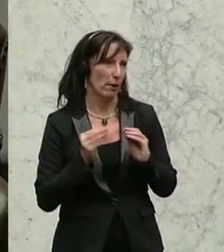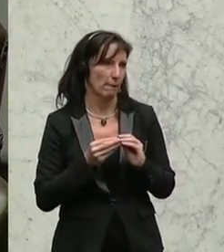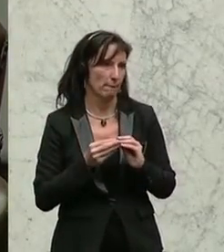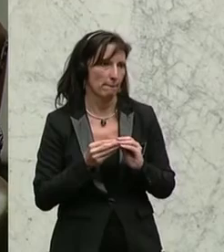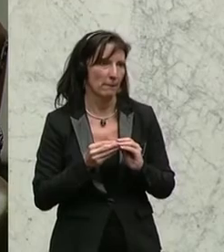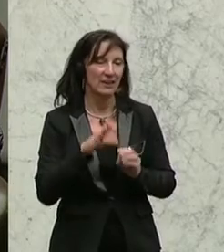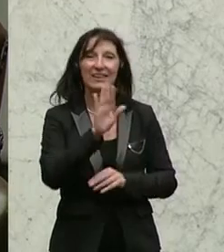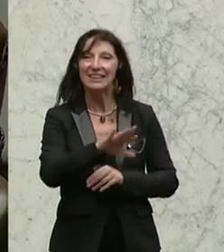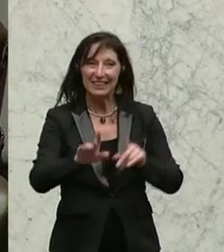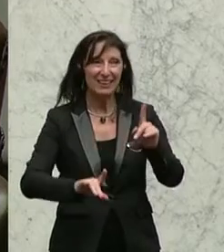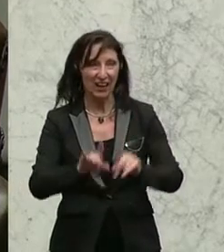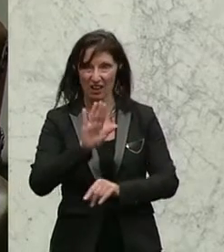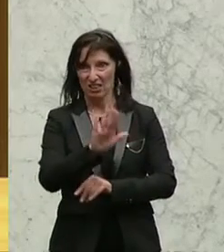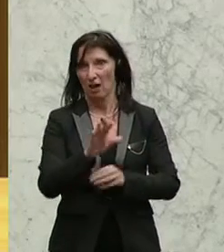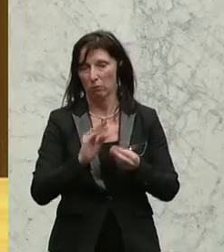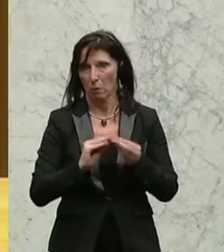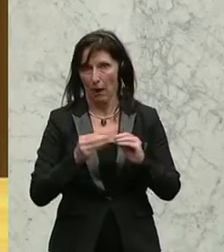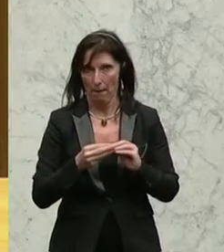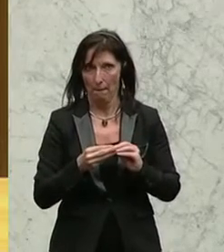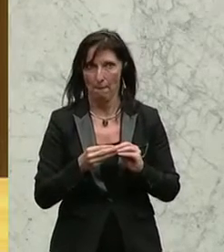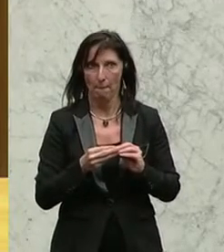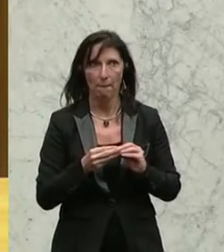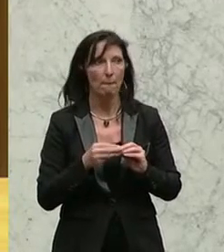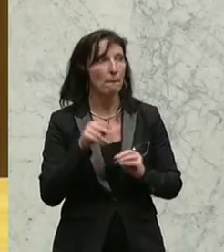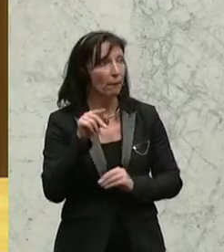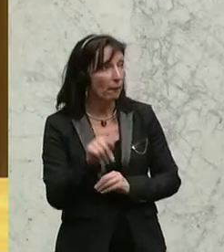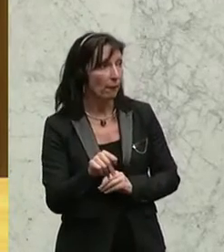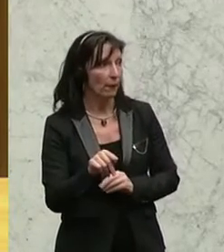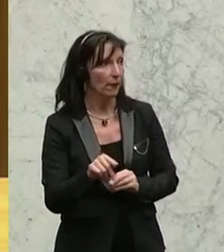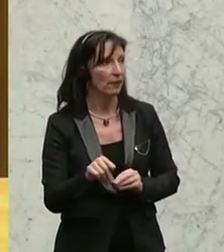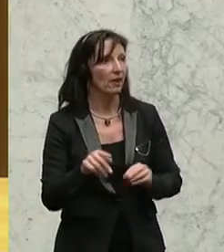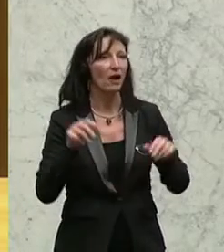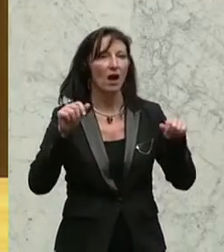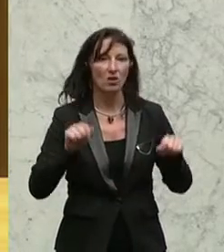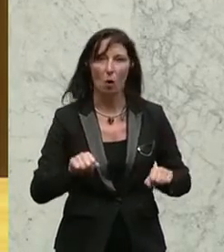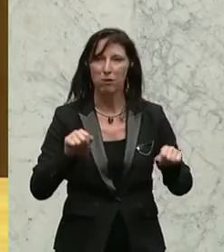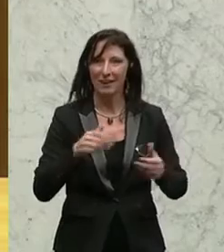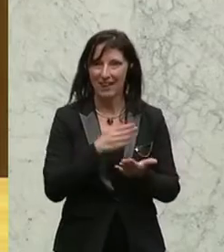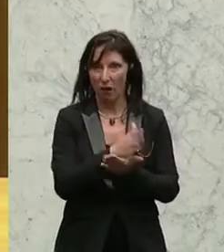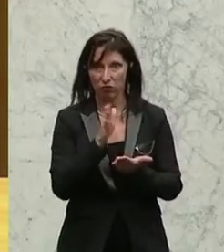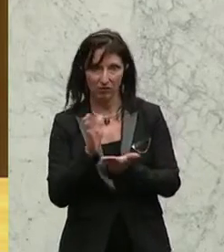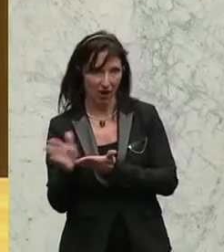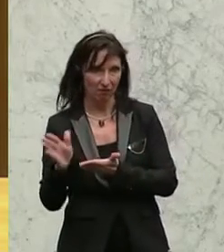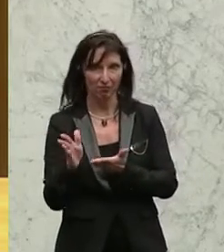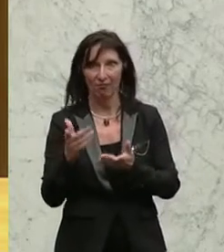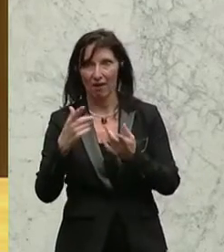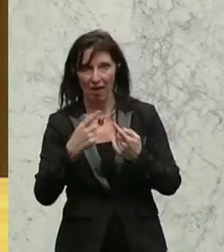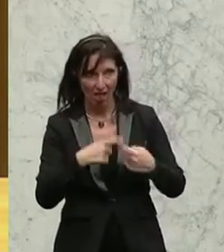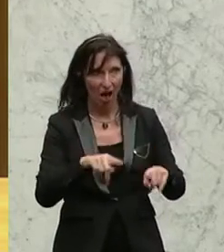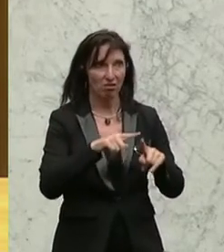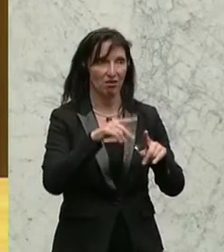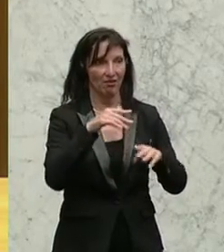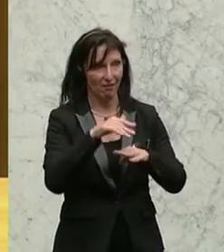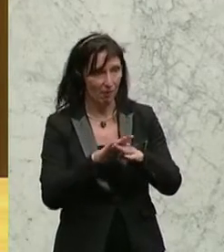Problem der Kindergärten. Wir haben hier die Kompetenzaufsplitterung zwischen Land, Gemeinde